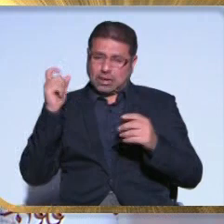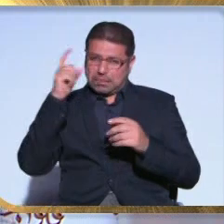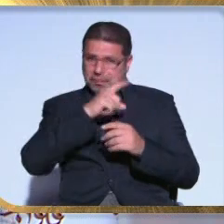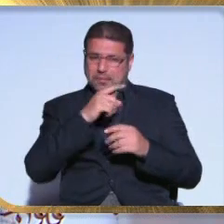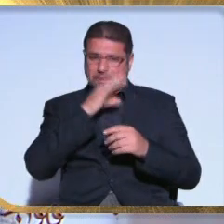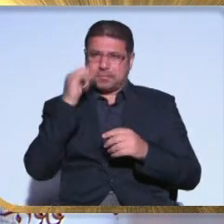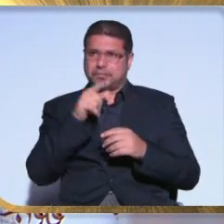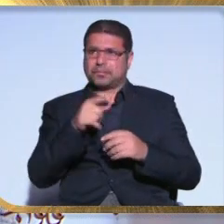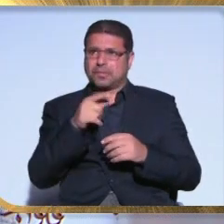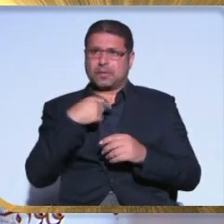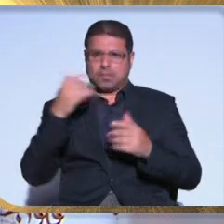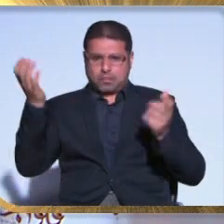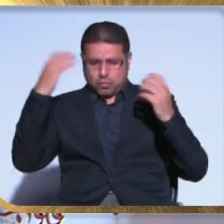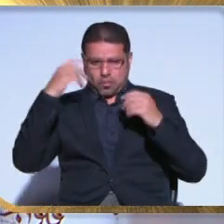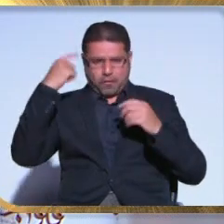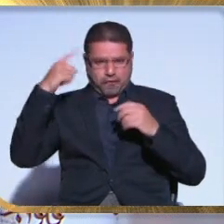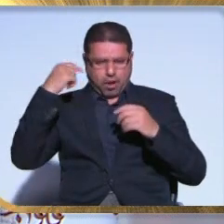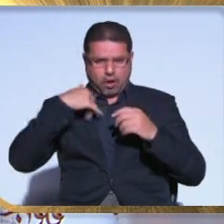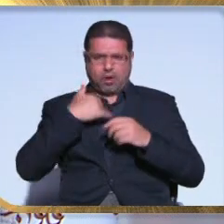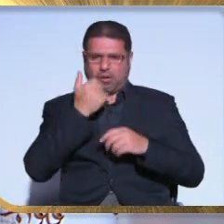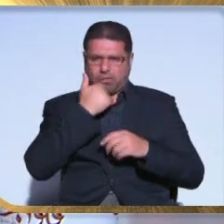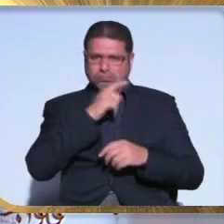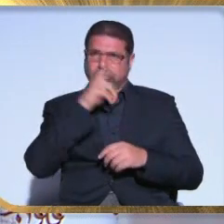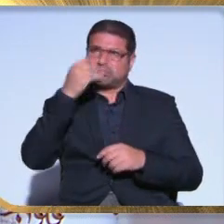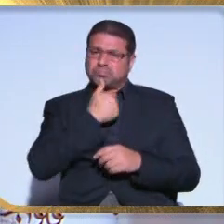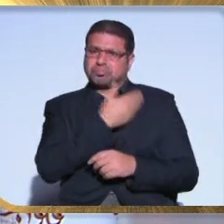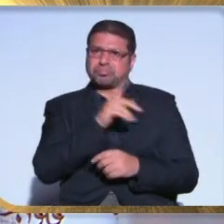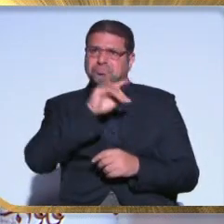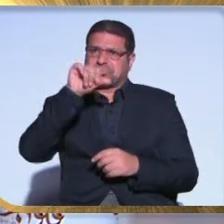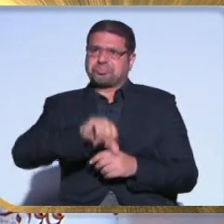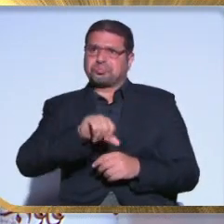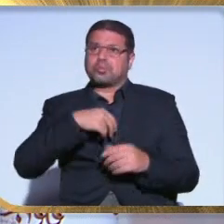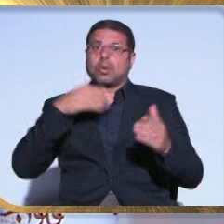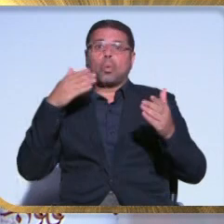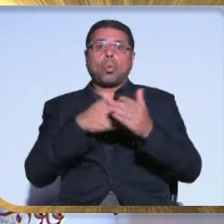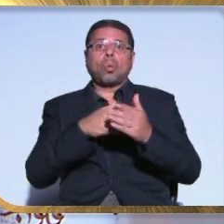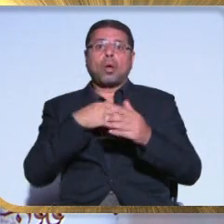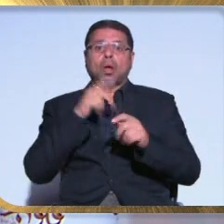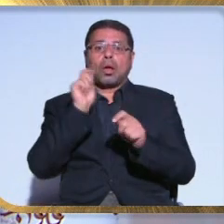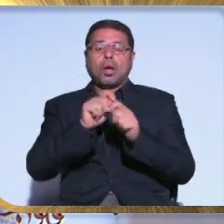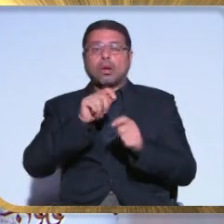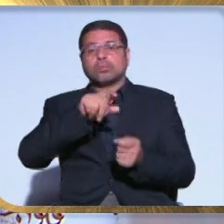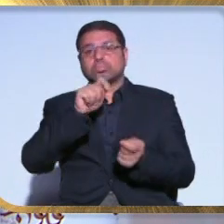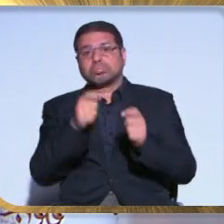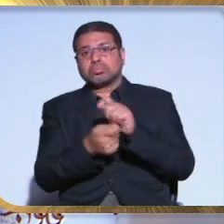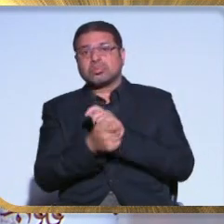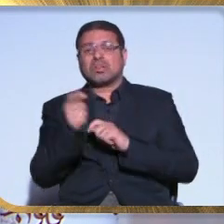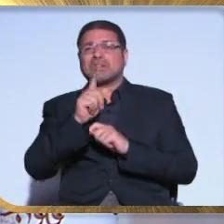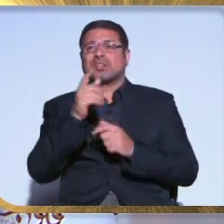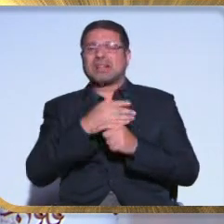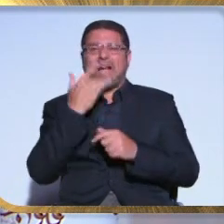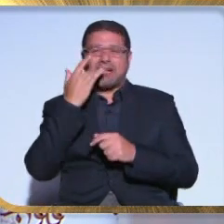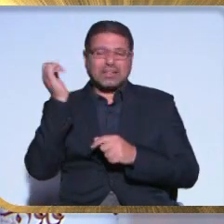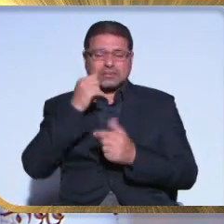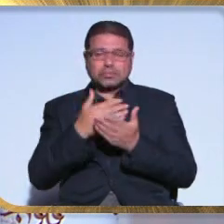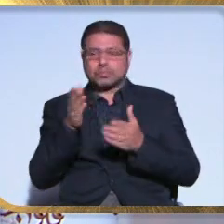أنا بقى يسيطر علي مشاعر أنه ربنا مش هيغفر لي، أنا دخلت من التوبة النصوح إلى سبتها